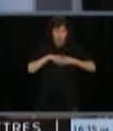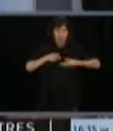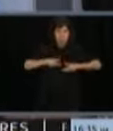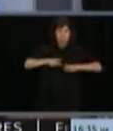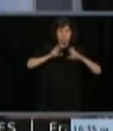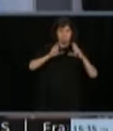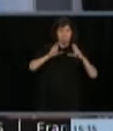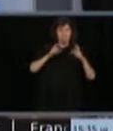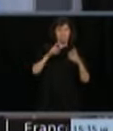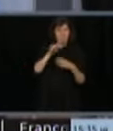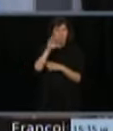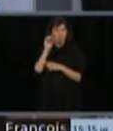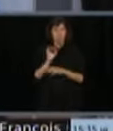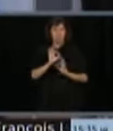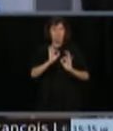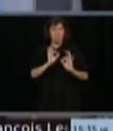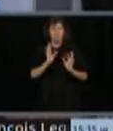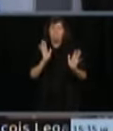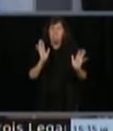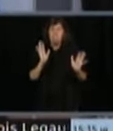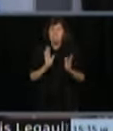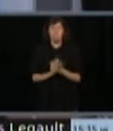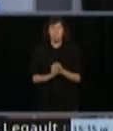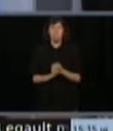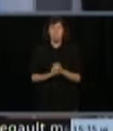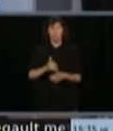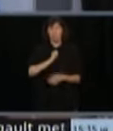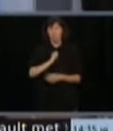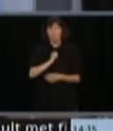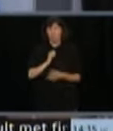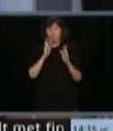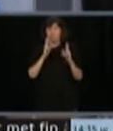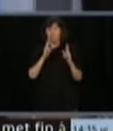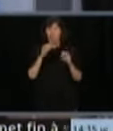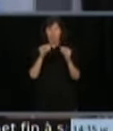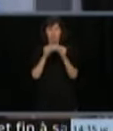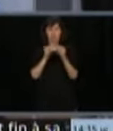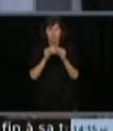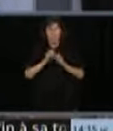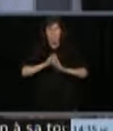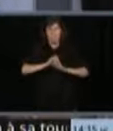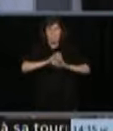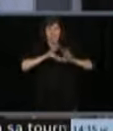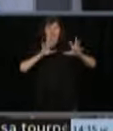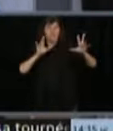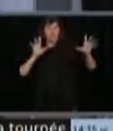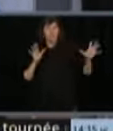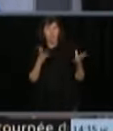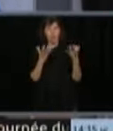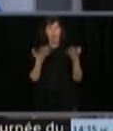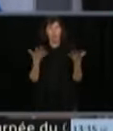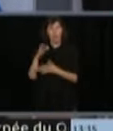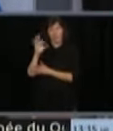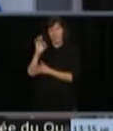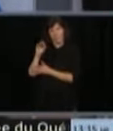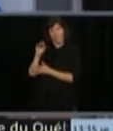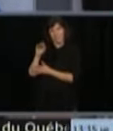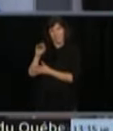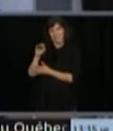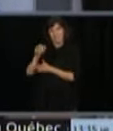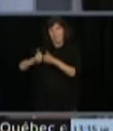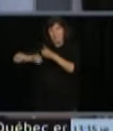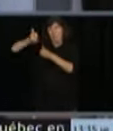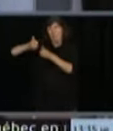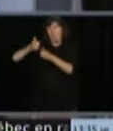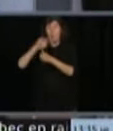chiffre magique là, est au haut de 90. Je vais être franc avec vous, là. Je trouve qu'idéalement 95 encore plus, mais en haut de 90,